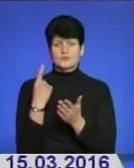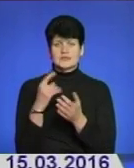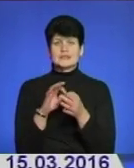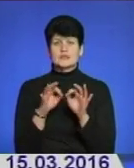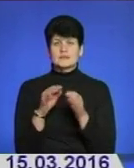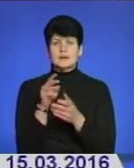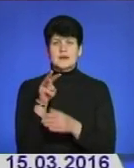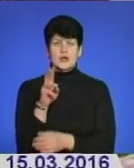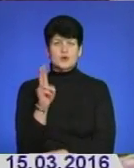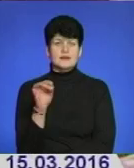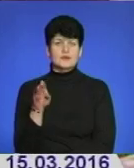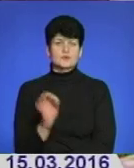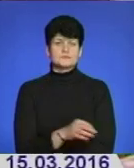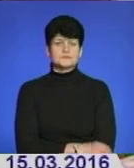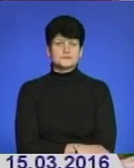Докладніше – Марія Котенко.